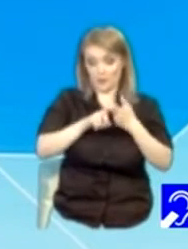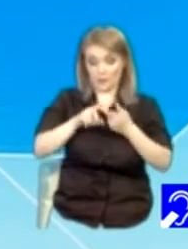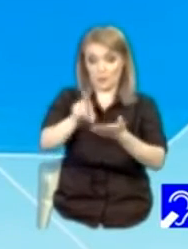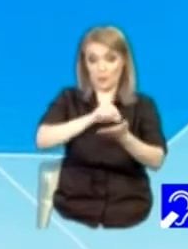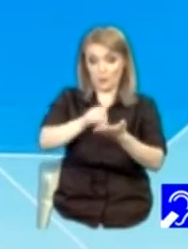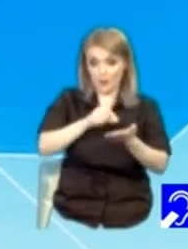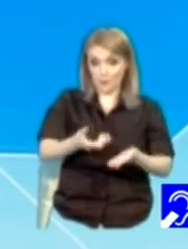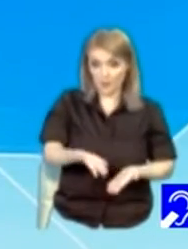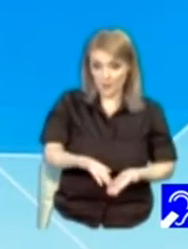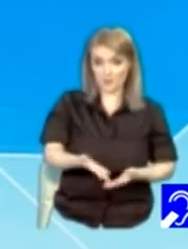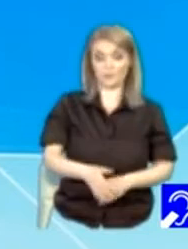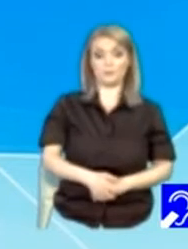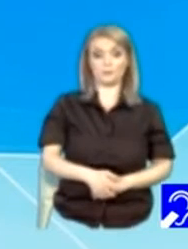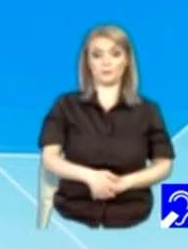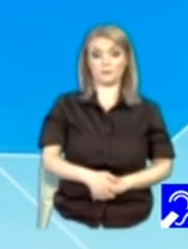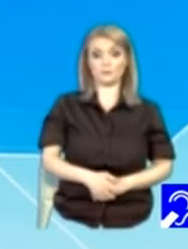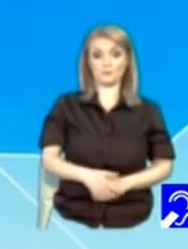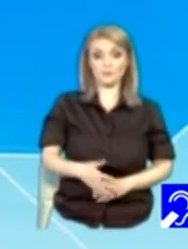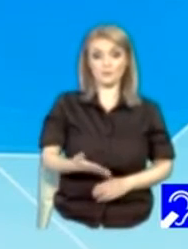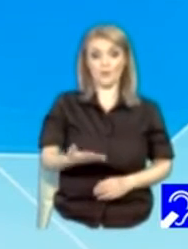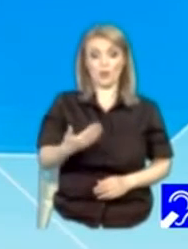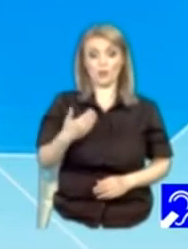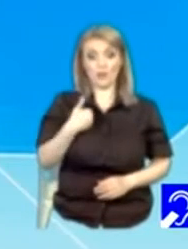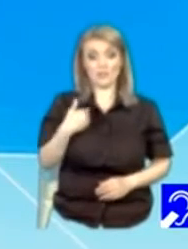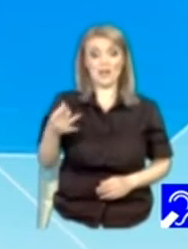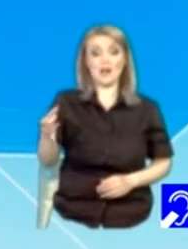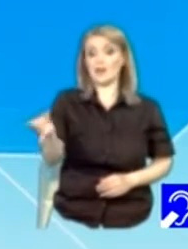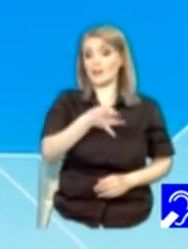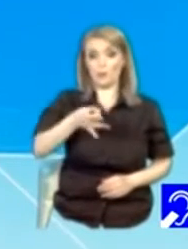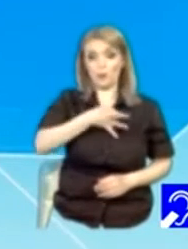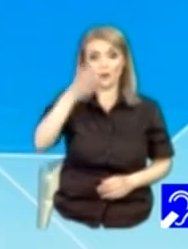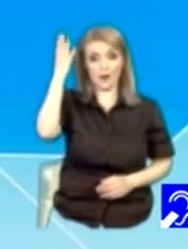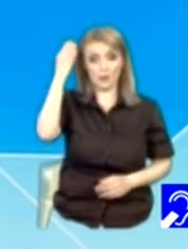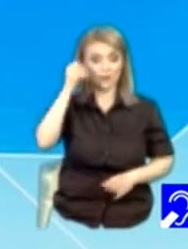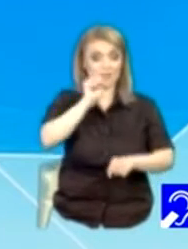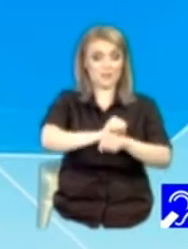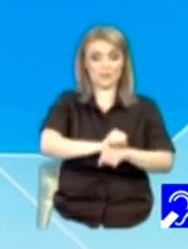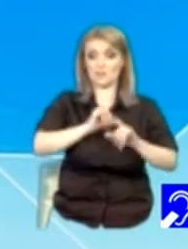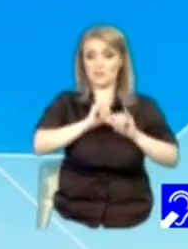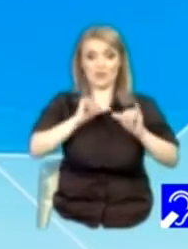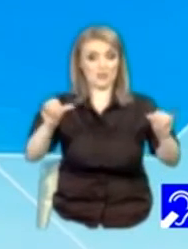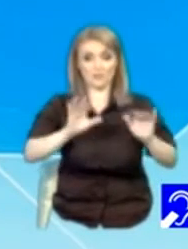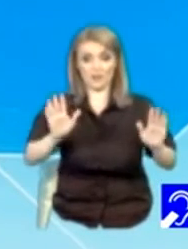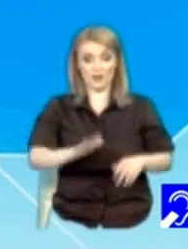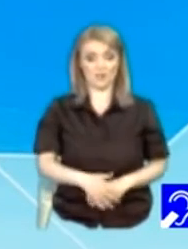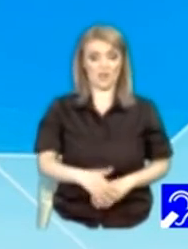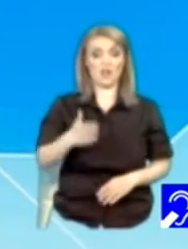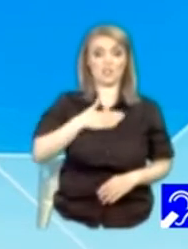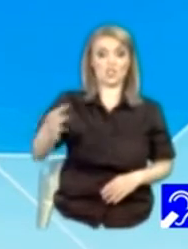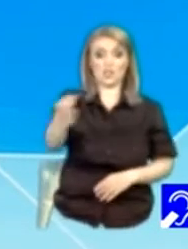potențialul CNAS-ului atât timp cât avem o republică depopulată. Avem o republică din care, spre